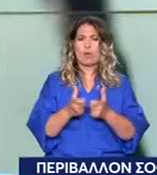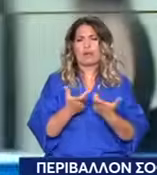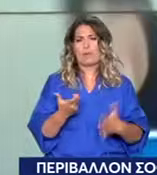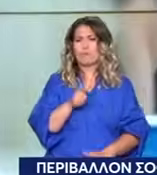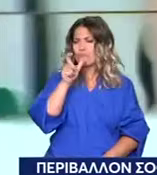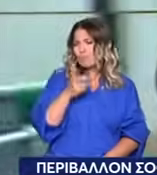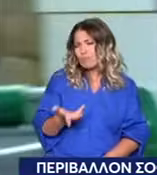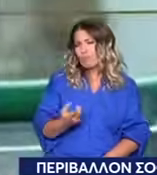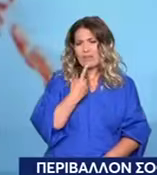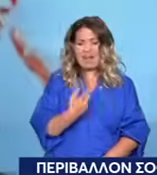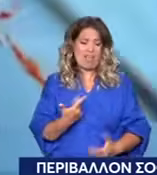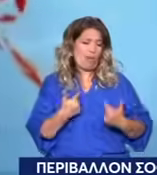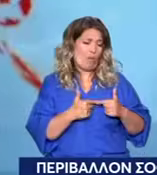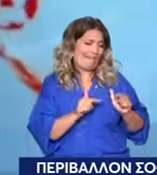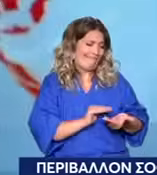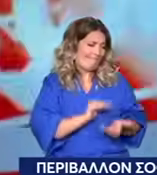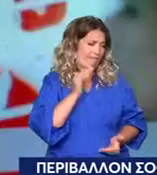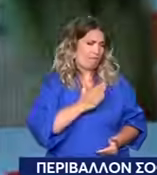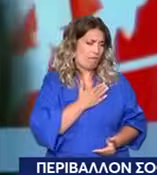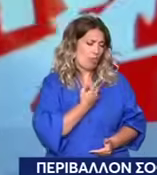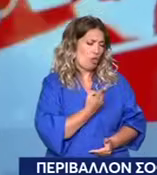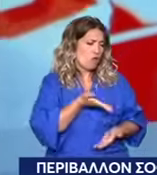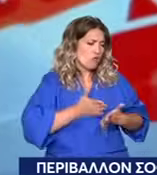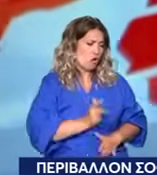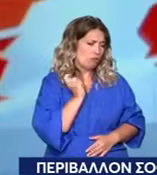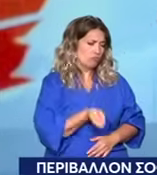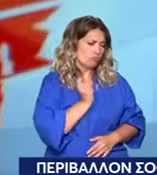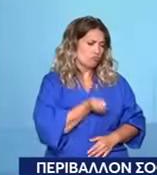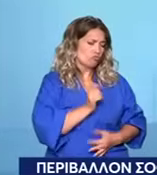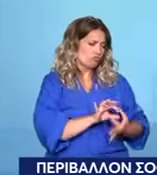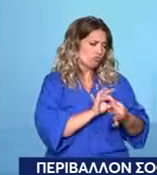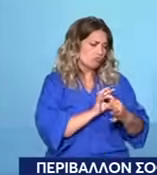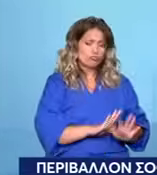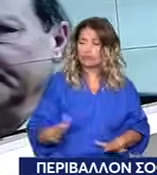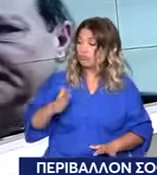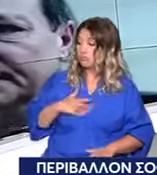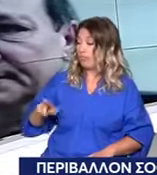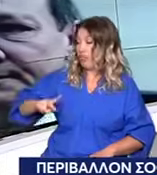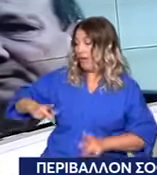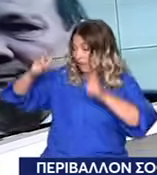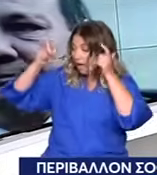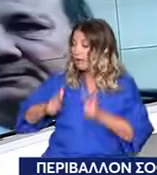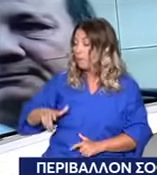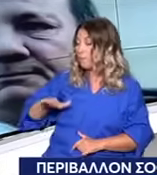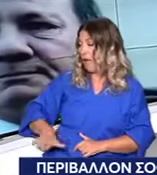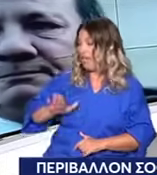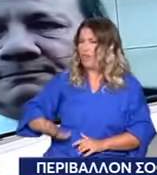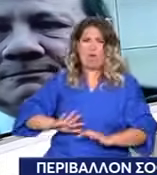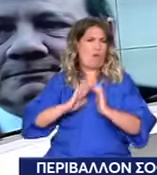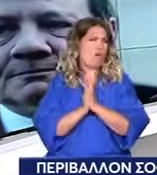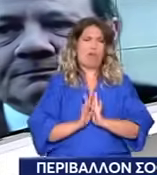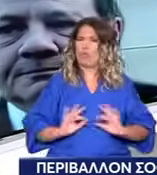τα παιδιά μου από τον πρώτο μου γάμο σαν να ήταν δικά της παιδιά, δηλαδή εκθιάζεται η κυρία Πολυζωγοπούλου για τη συμπεριφορά της. Όταν λέει λοιπόν ότι